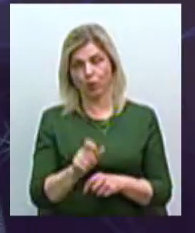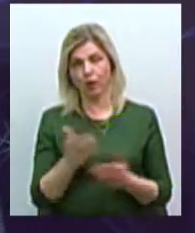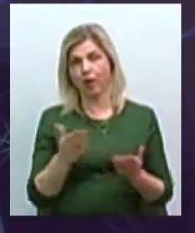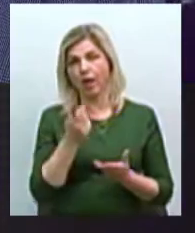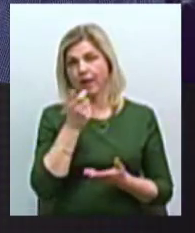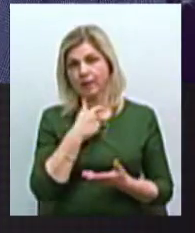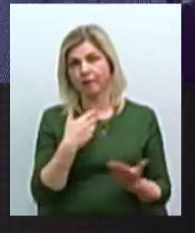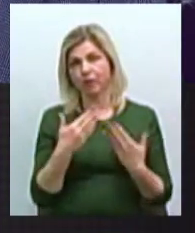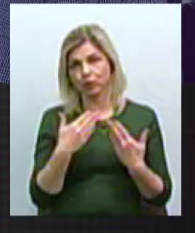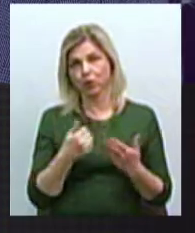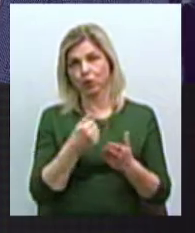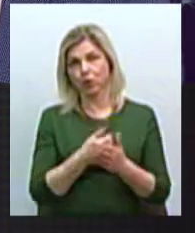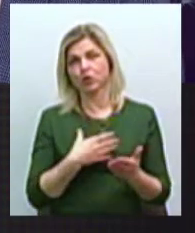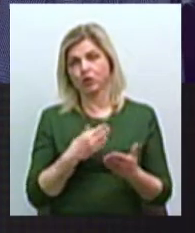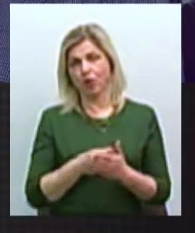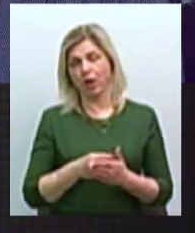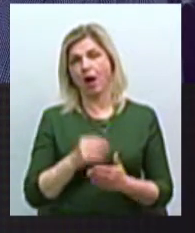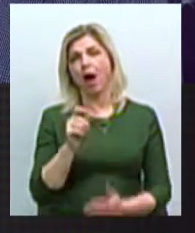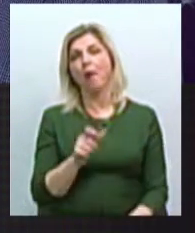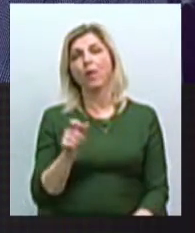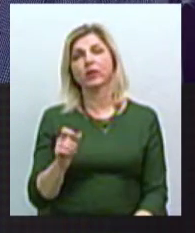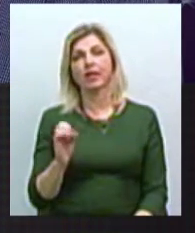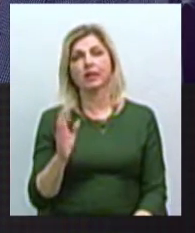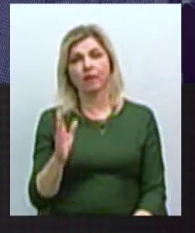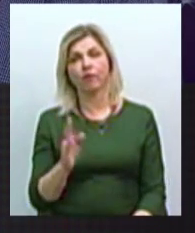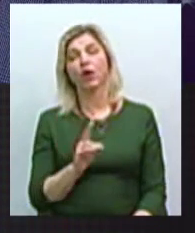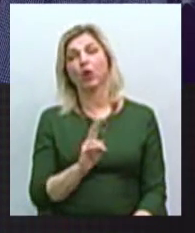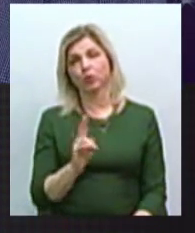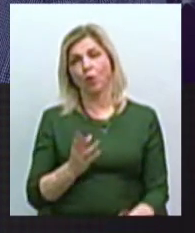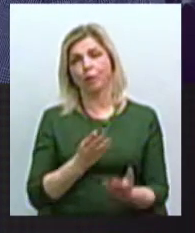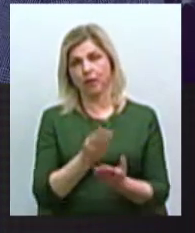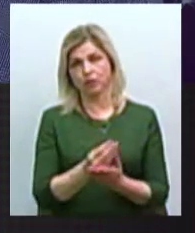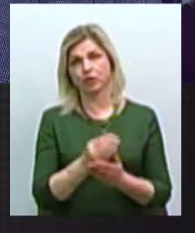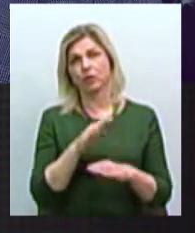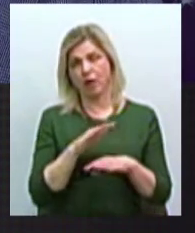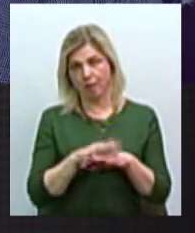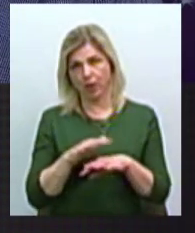етику відносин до своїх абонентів. Тим більше, які сплачують по рахункам вчасно.